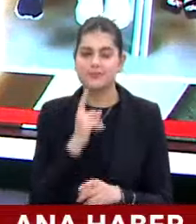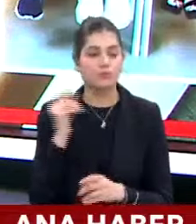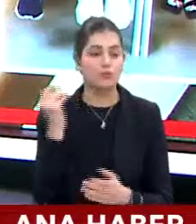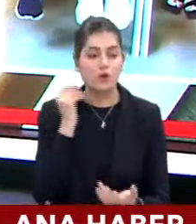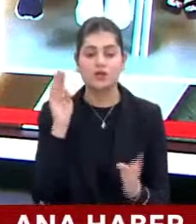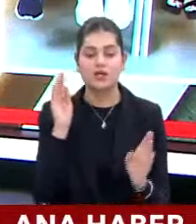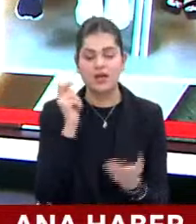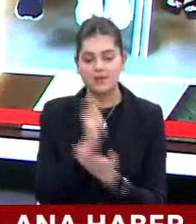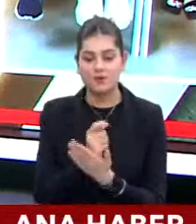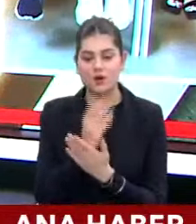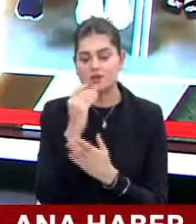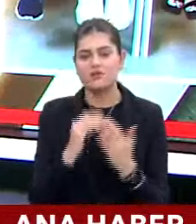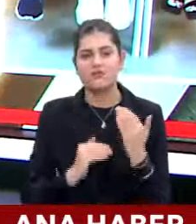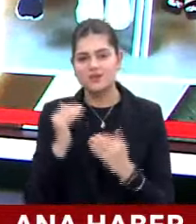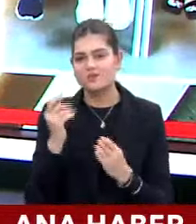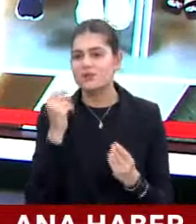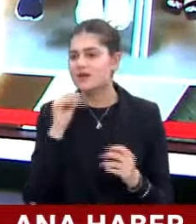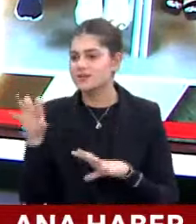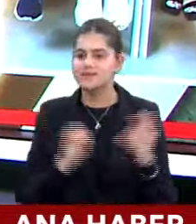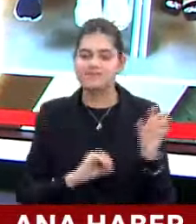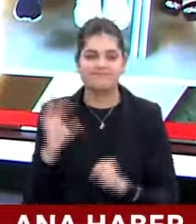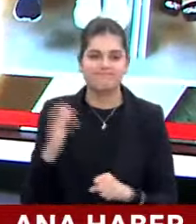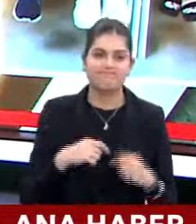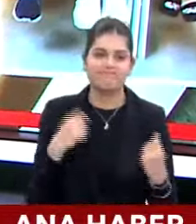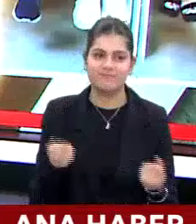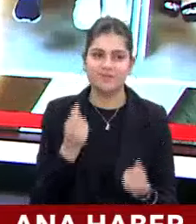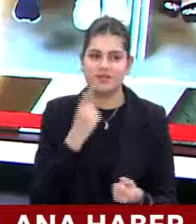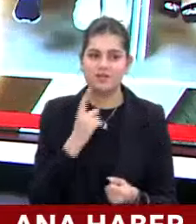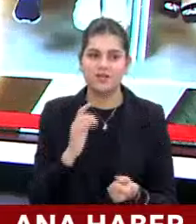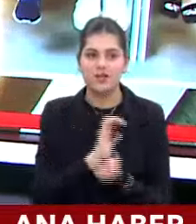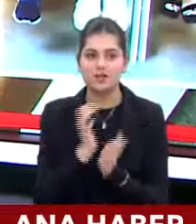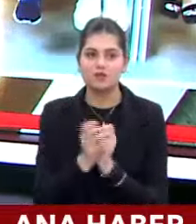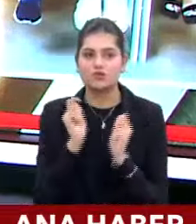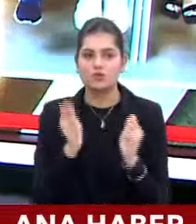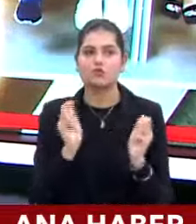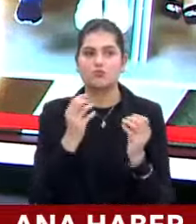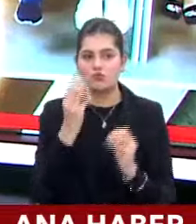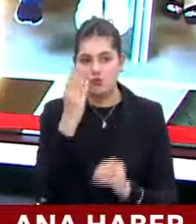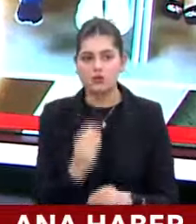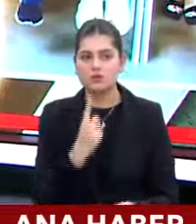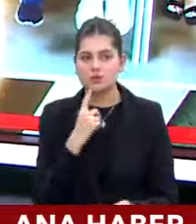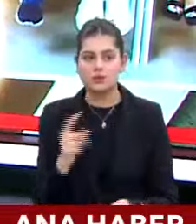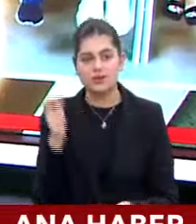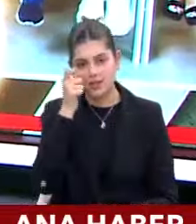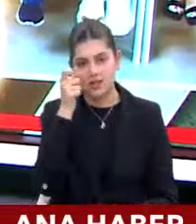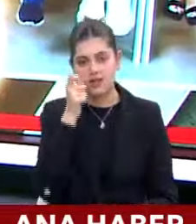borcu kapayabilmek için halır halır her yerden para bulmaya çalışır. Ailecek zor duruma düşersiniz anlayacağız. Aman ha dikkat edin.